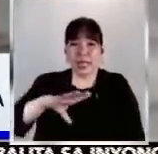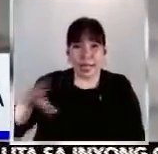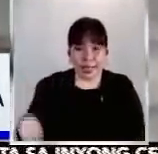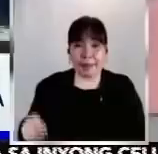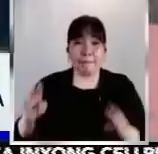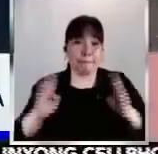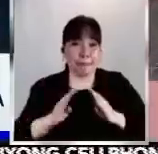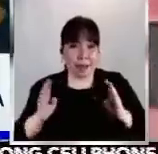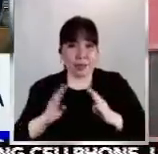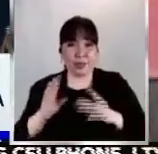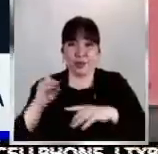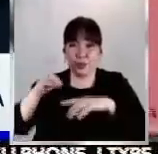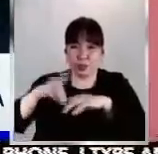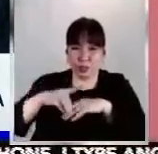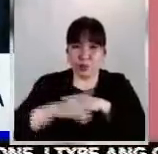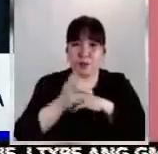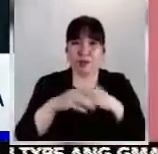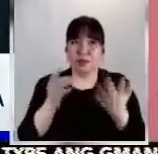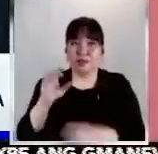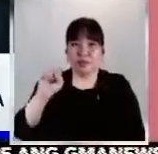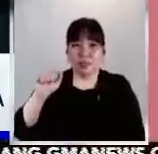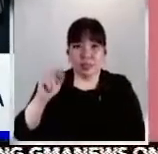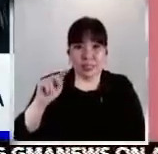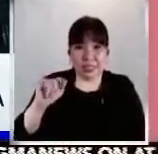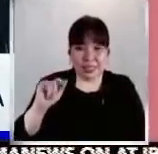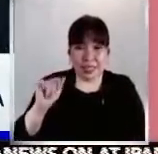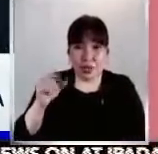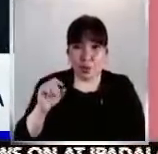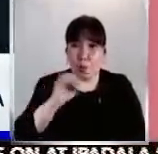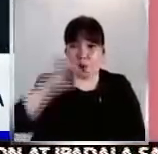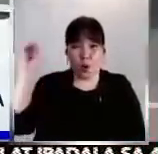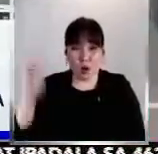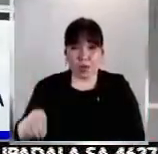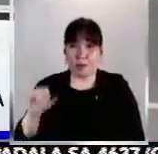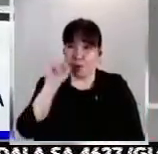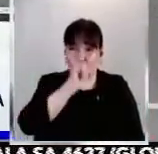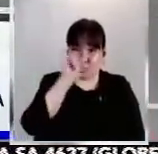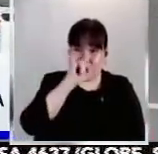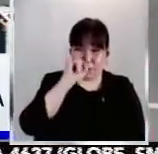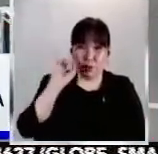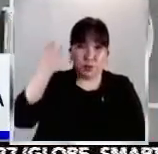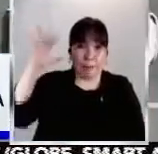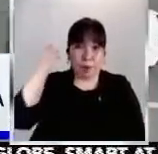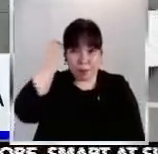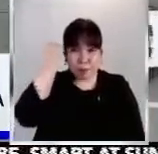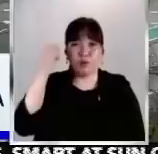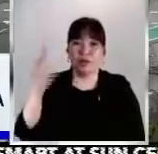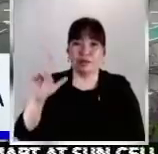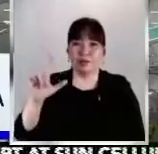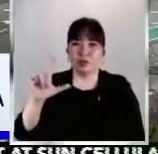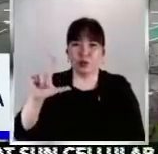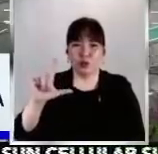Dagupan, Santiago, Angeles, Olongapo, Naga, Iloilo, Lapu-Lapu at Lucena. Nauna nang isinailalim ang NCR,